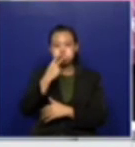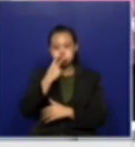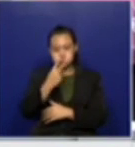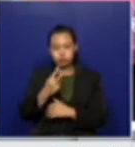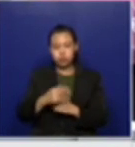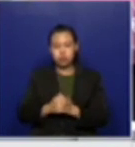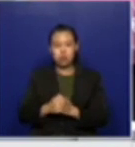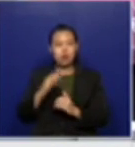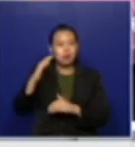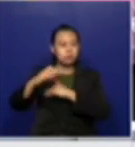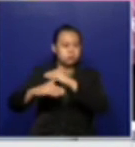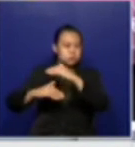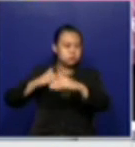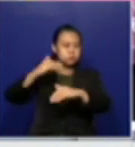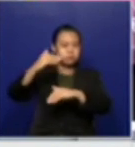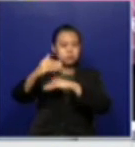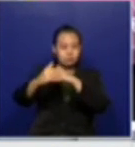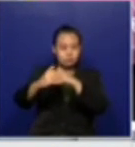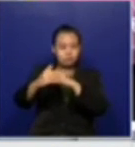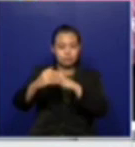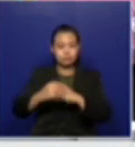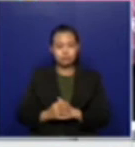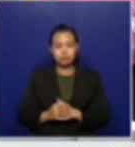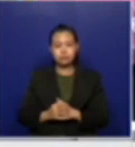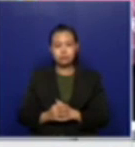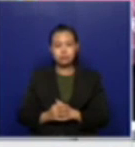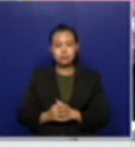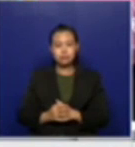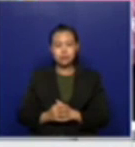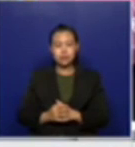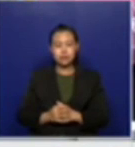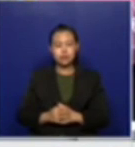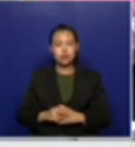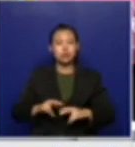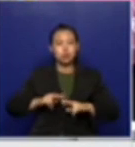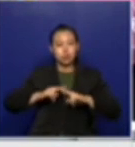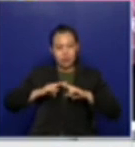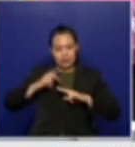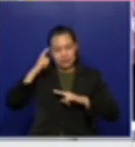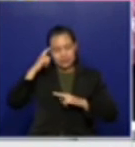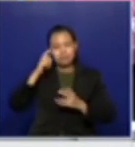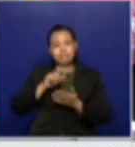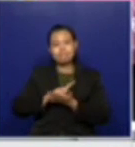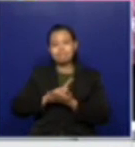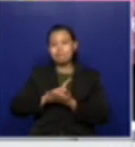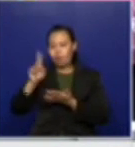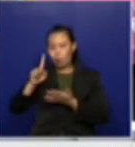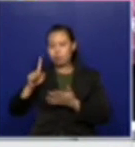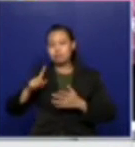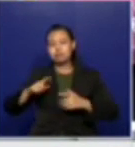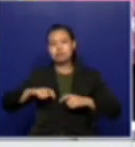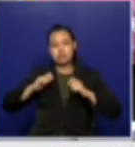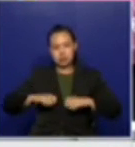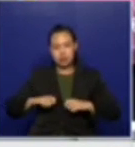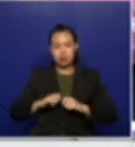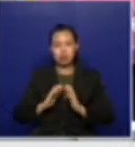ได้เดินหน้าต่อไปท่านควรจะเสียสละด้วยการลาออกตัดสินใจเถอะครับท่านนายกขอบคุณมากครับ